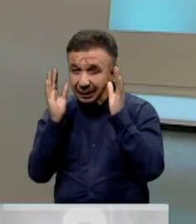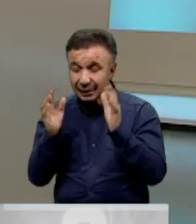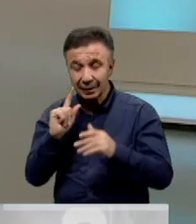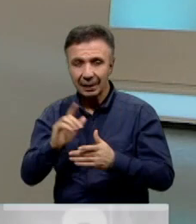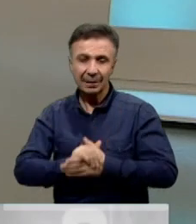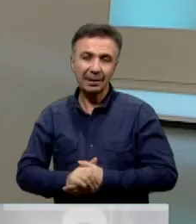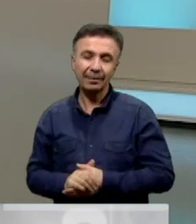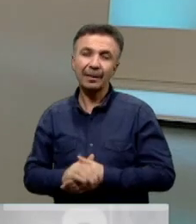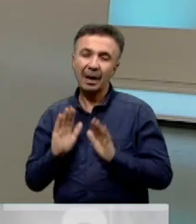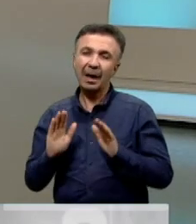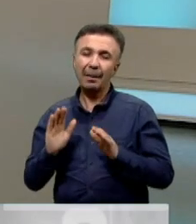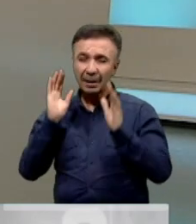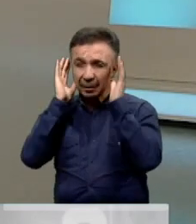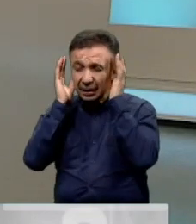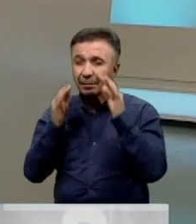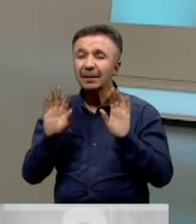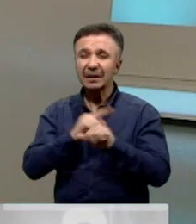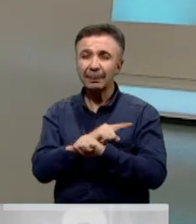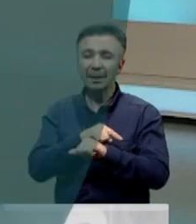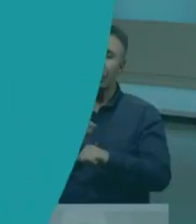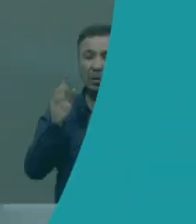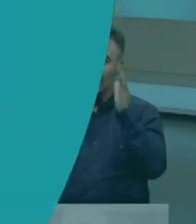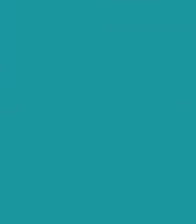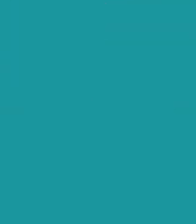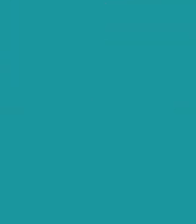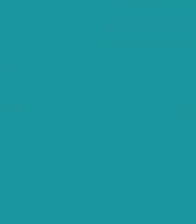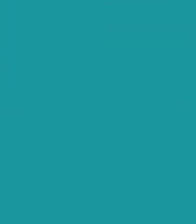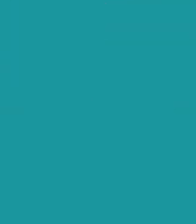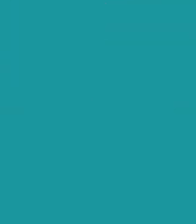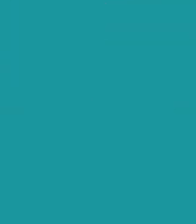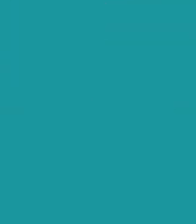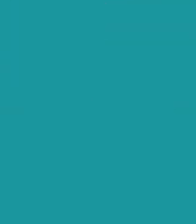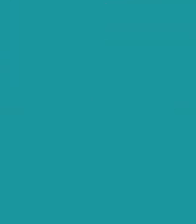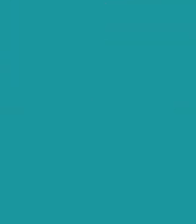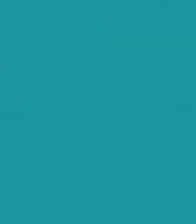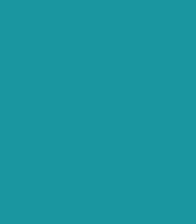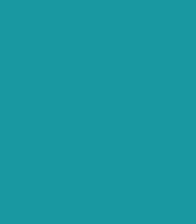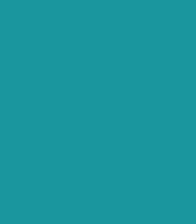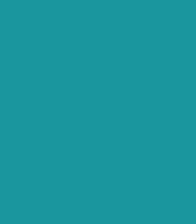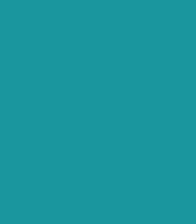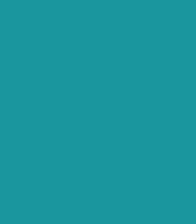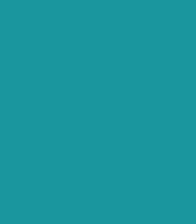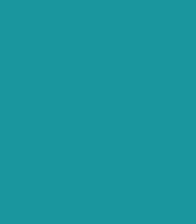ama kılmadığı zaman da bunu namazının geçersiz olduğunu söyleyemeyiz peki